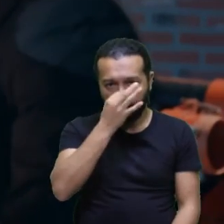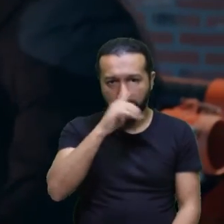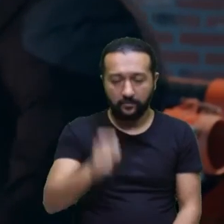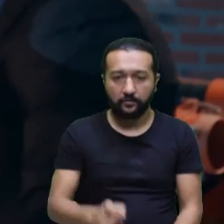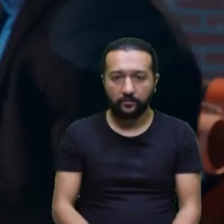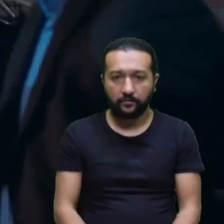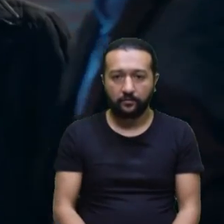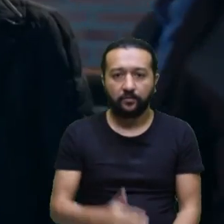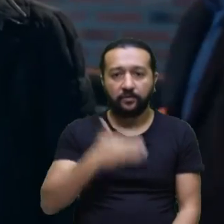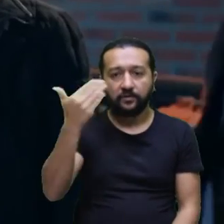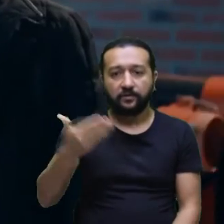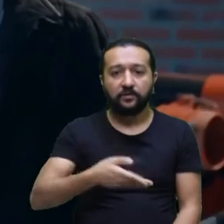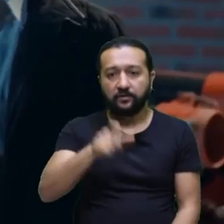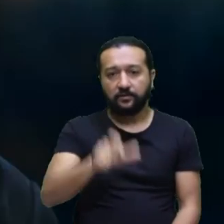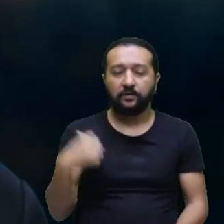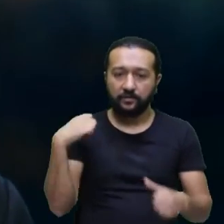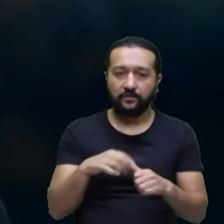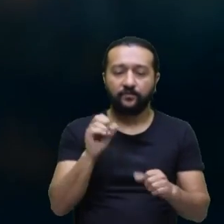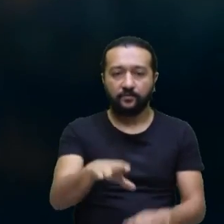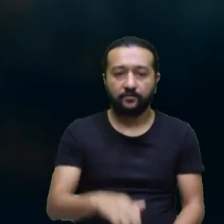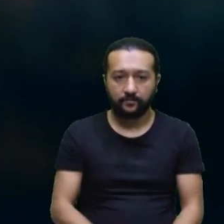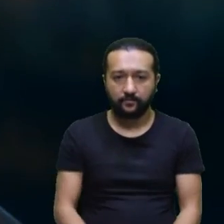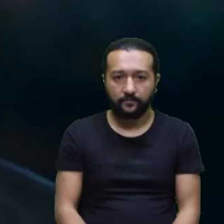mı? Dışarı çıkarken geri alırsın.